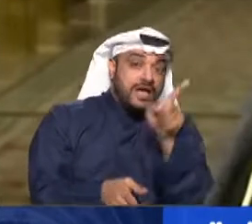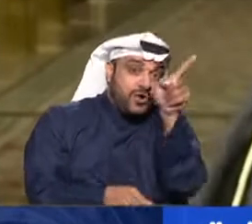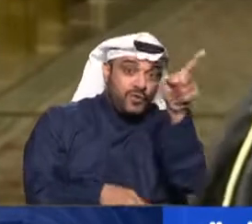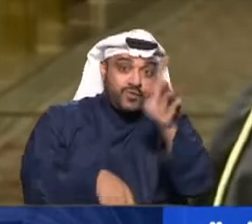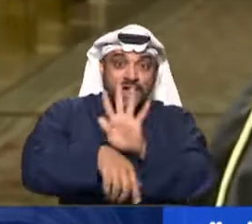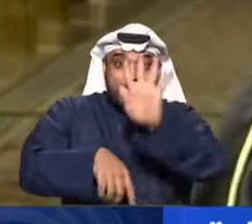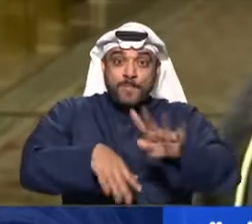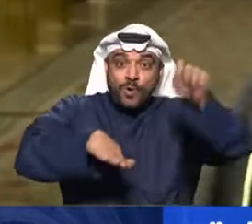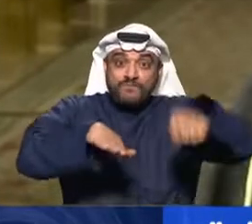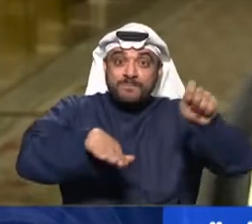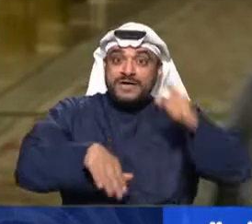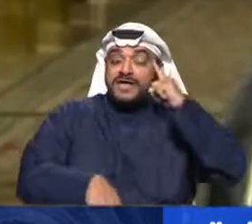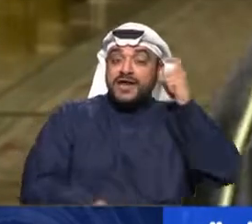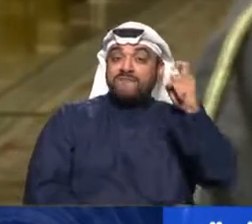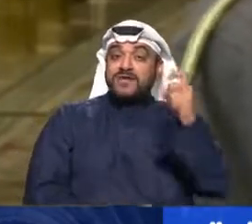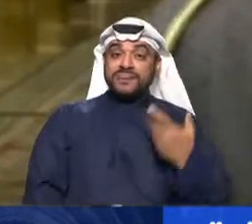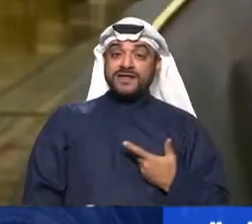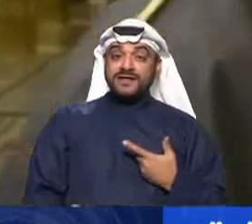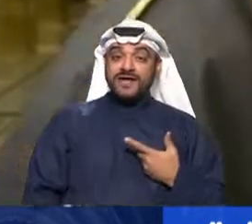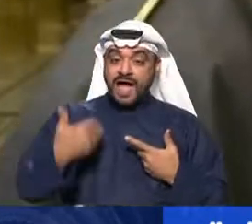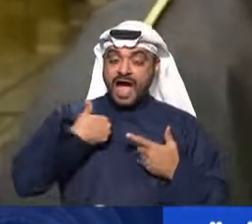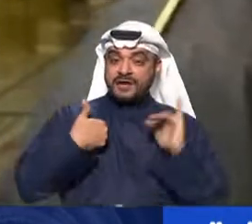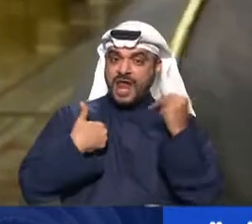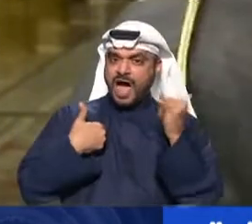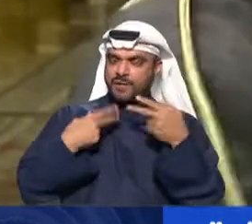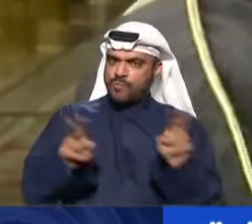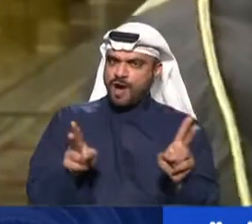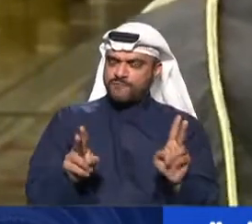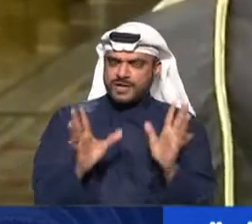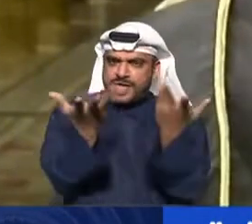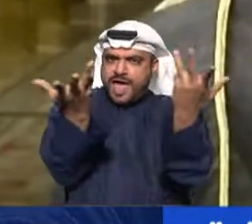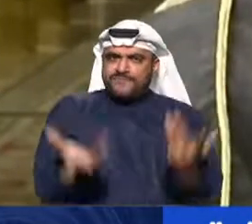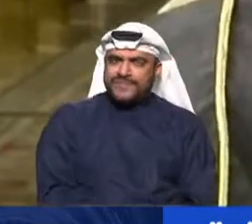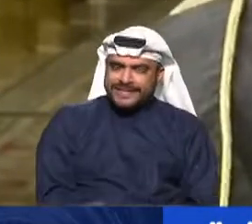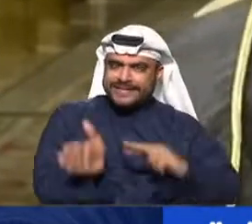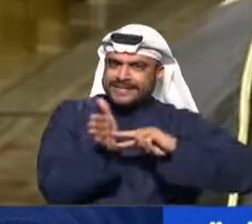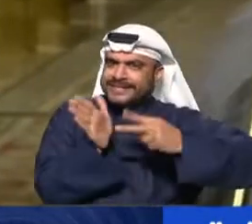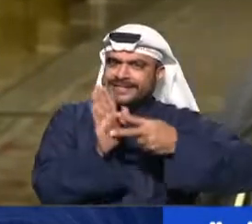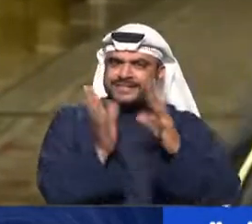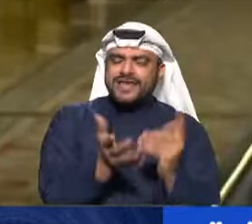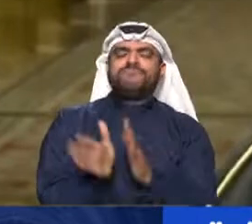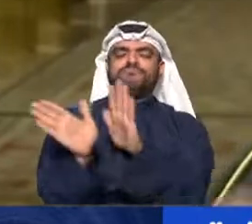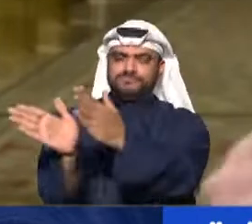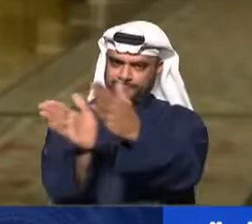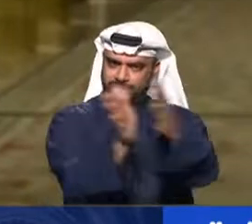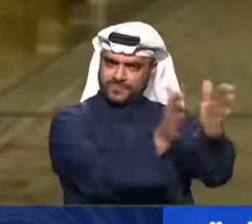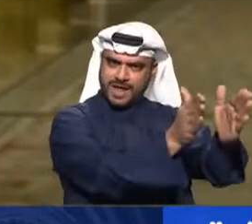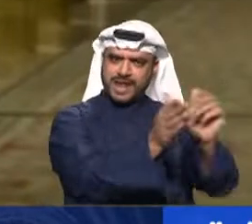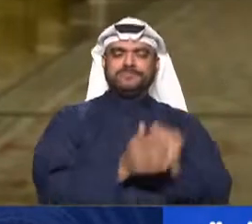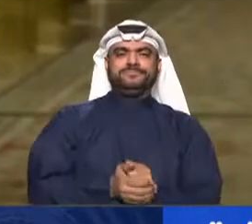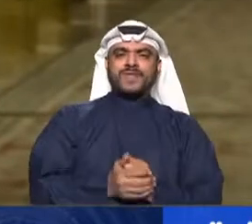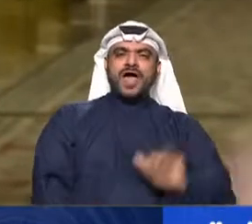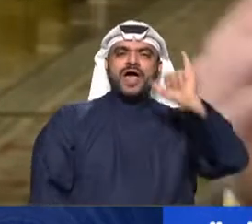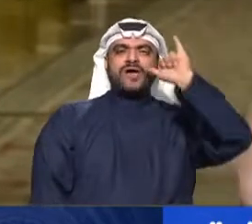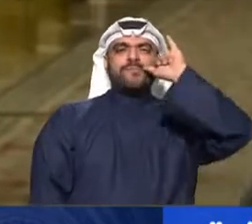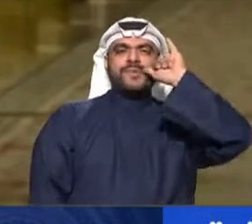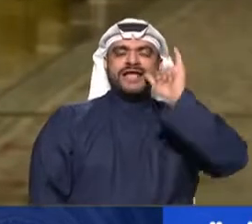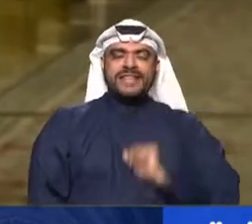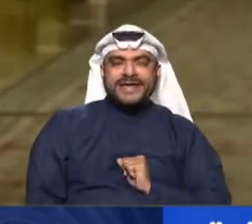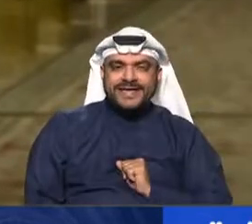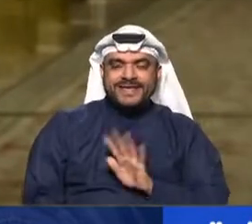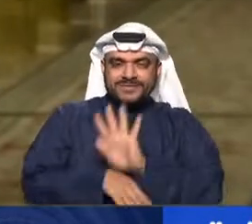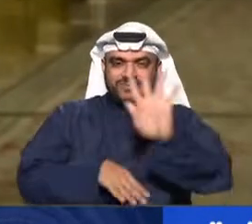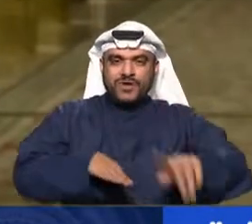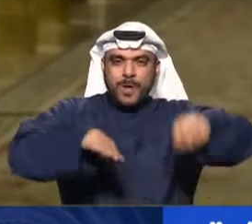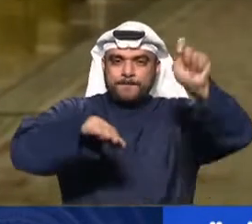الأمريكي هذا موقفه؟ بل أزيدكم بعد شيء، خلوا الكونغرس الأمريكي، خلوا روح إلى مجلس العموم البريطاني،